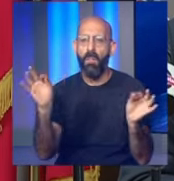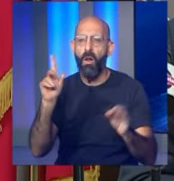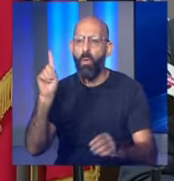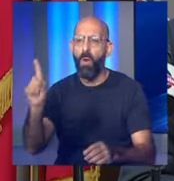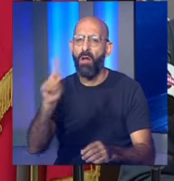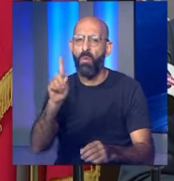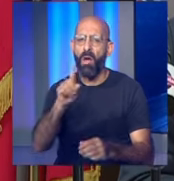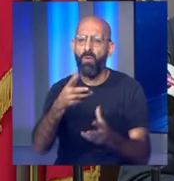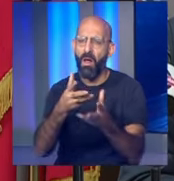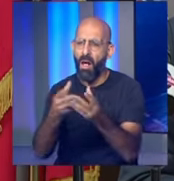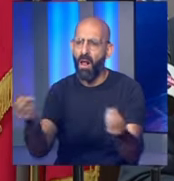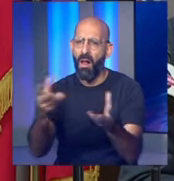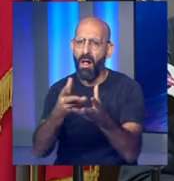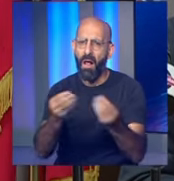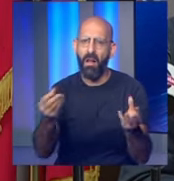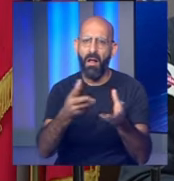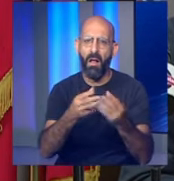وبالتوعية